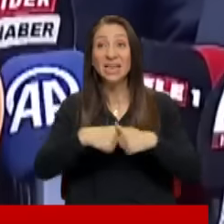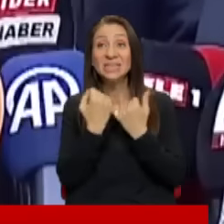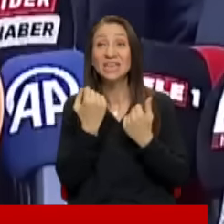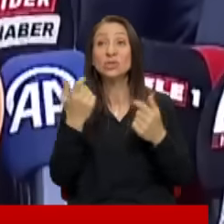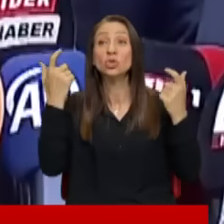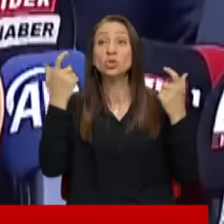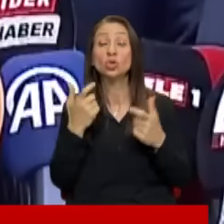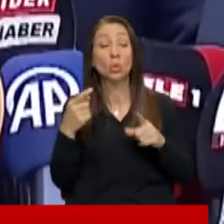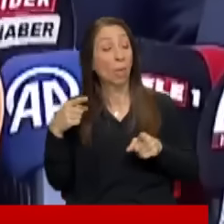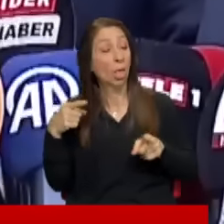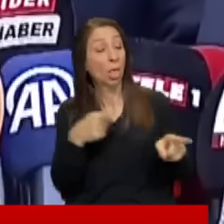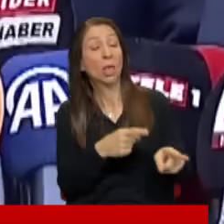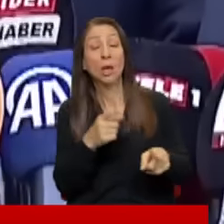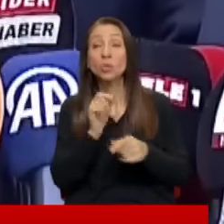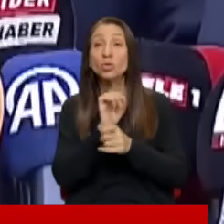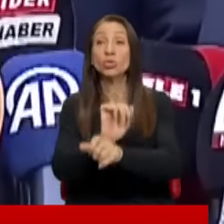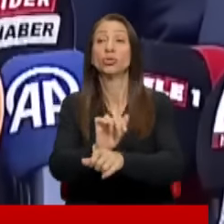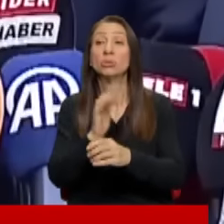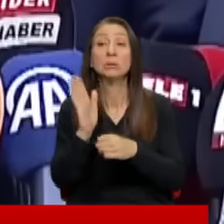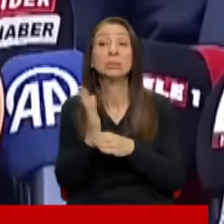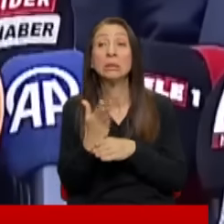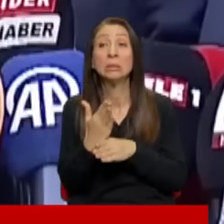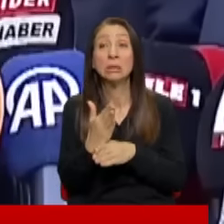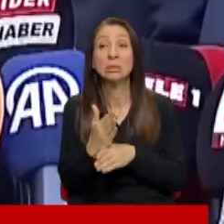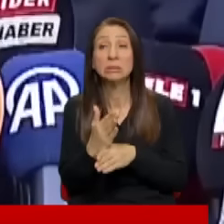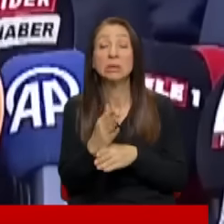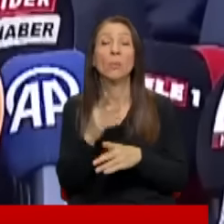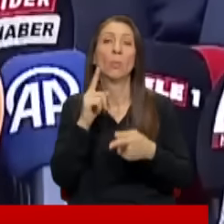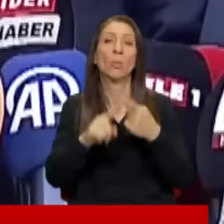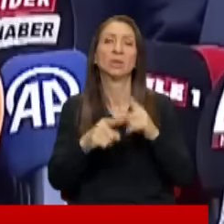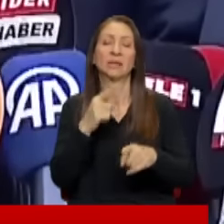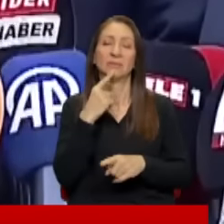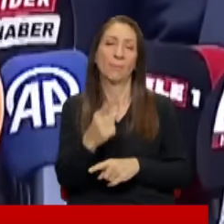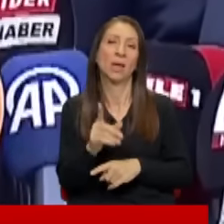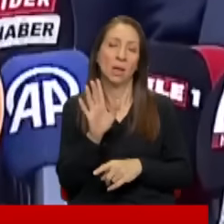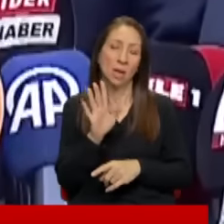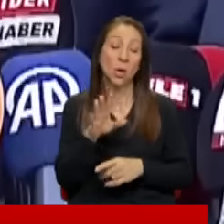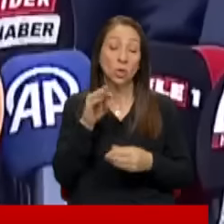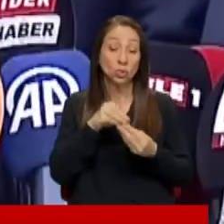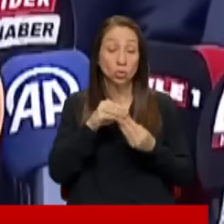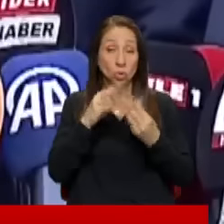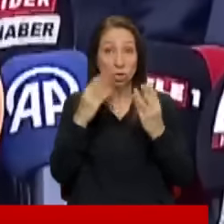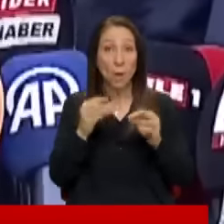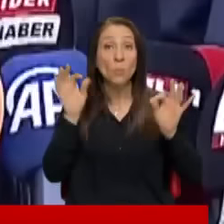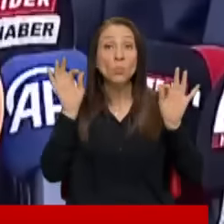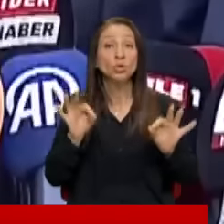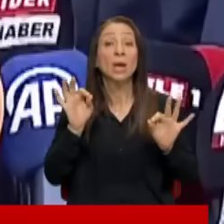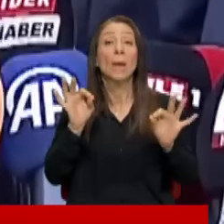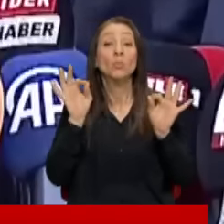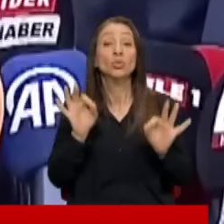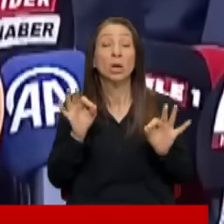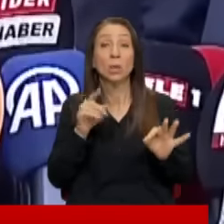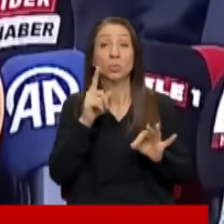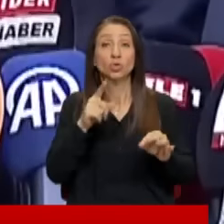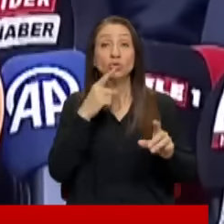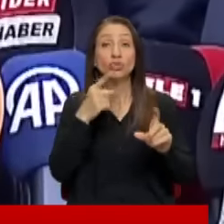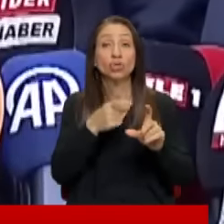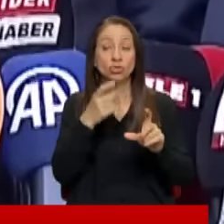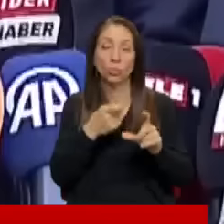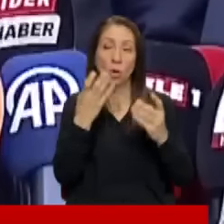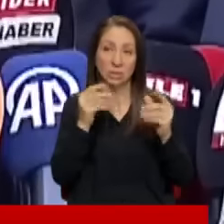kazasından sorumlu tutulup tutukluluk tedbirine başvurma kararı siyasidir. Eğer kusuru olsa mutlaka ve mutlaka bunun